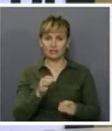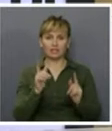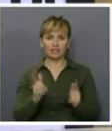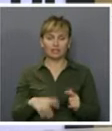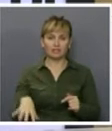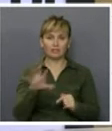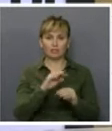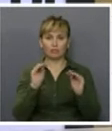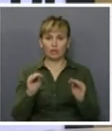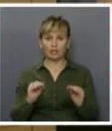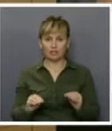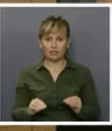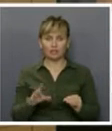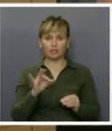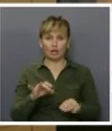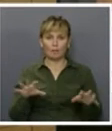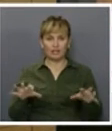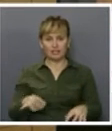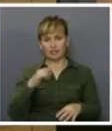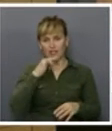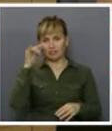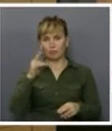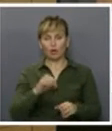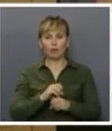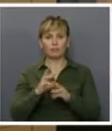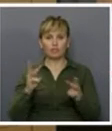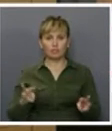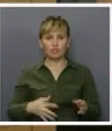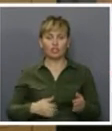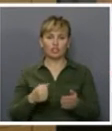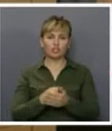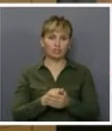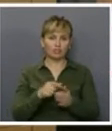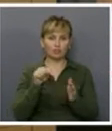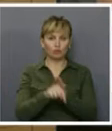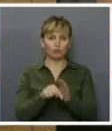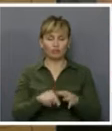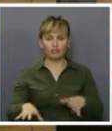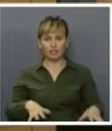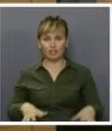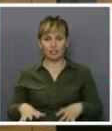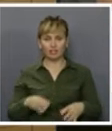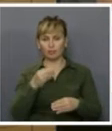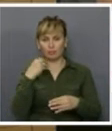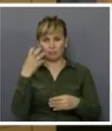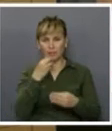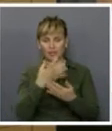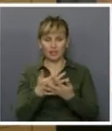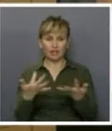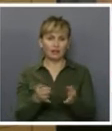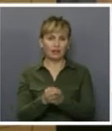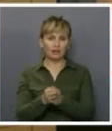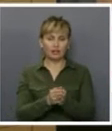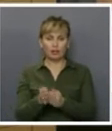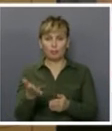всем указаниям, в том числе президента Казахстана, по обеспечению и насыщению внутреннего рынка плодовочной продукции, продовольствием. Мы